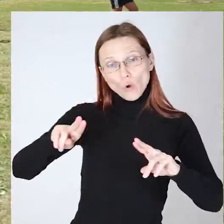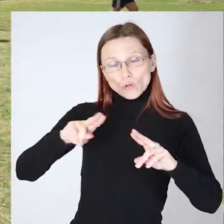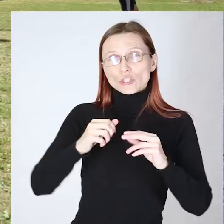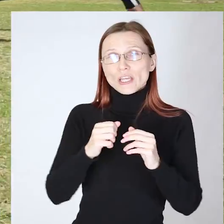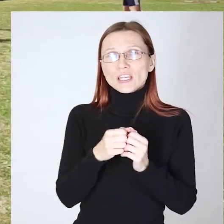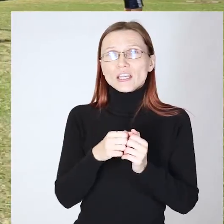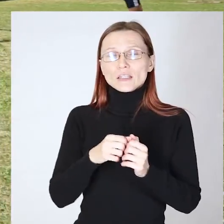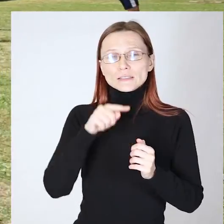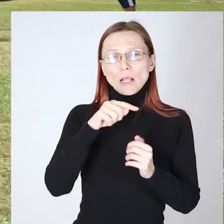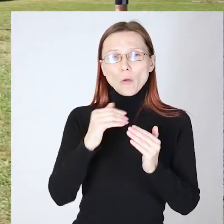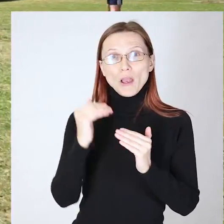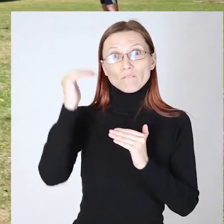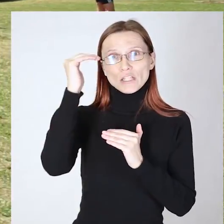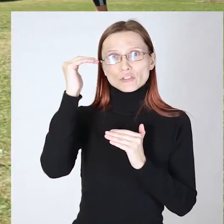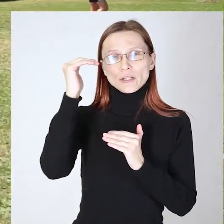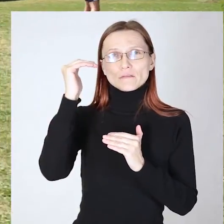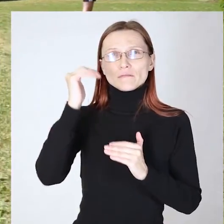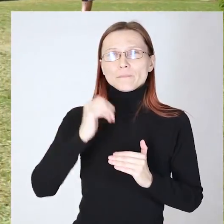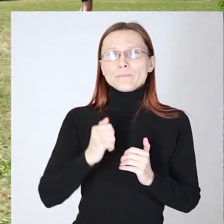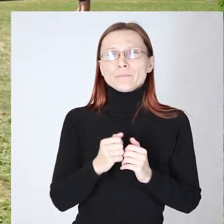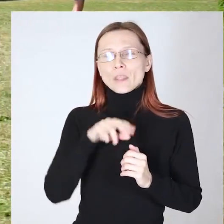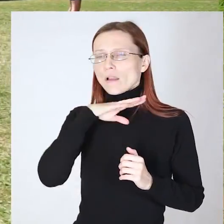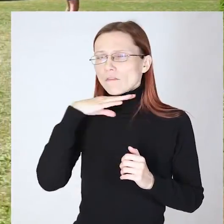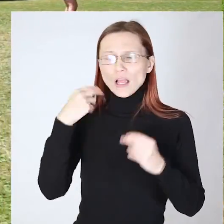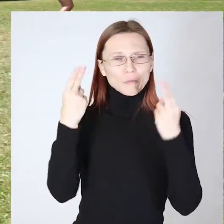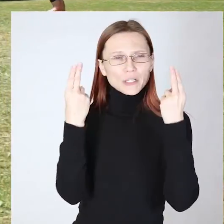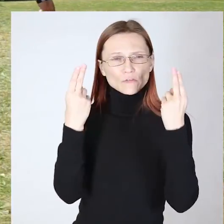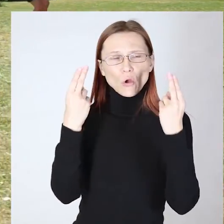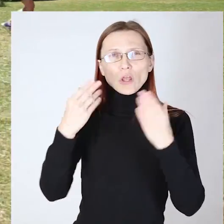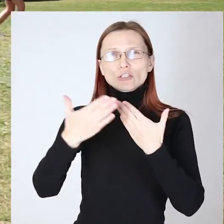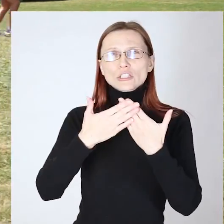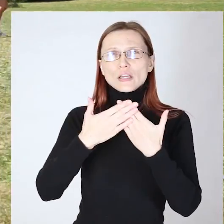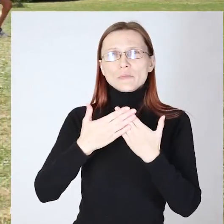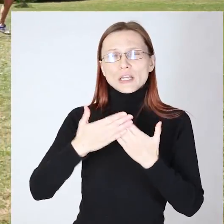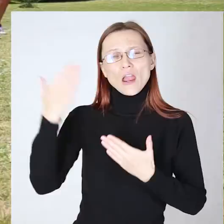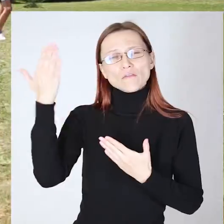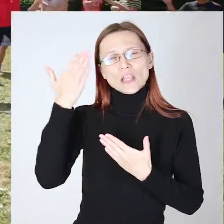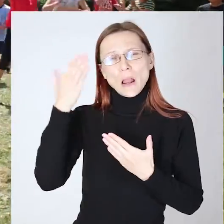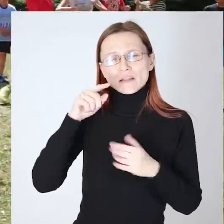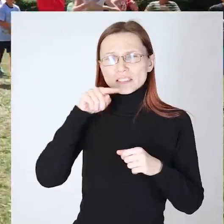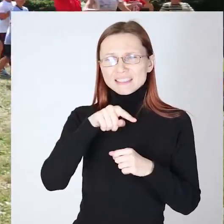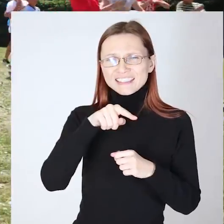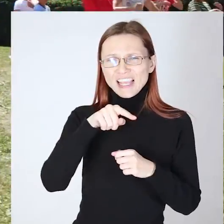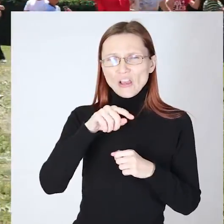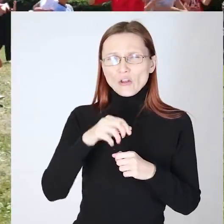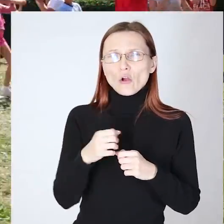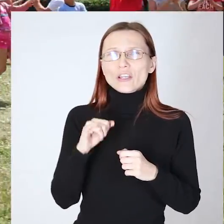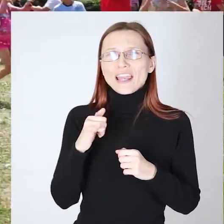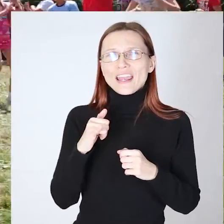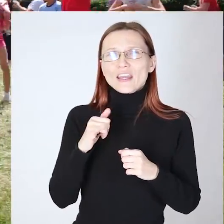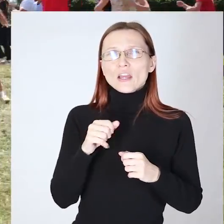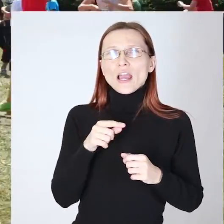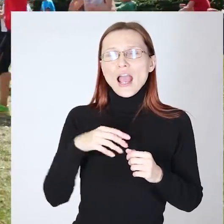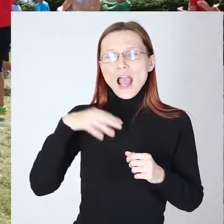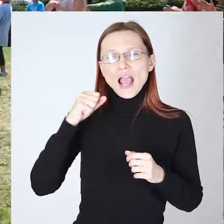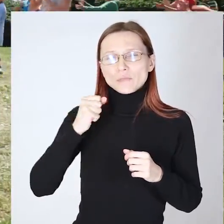s tým cieľom vyššie. Veľmi dôležité pri vzdelávacích cieľoch je to, aby človek určil správne